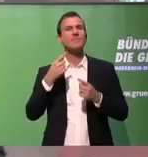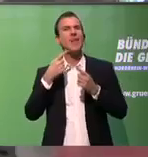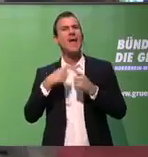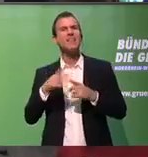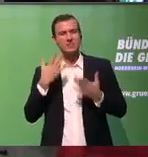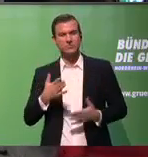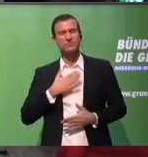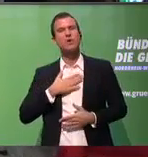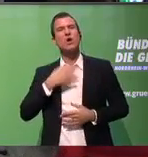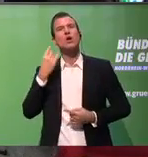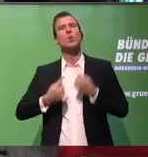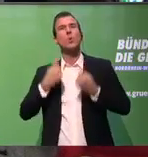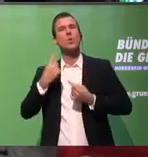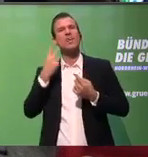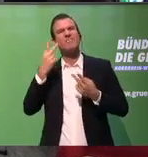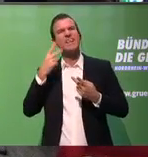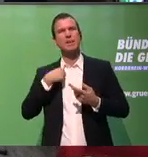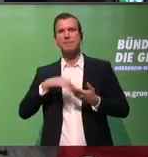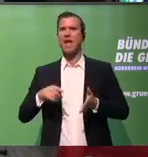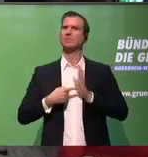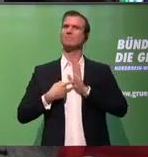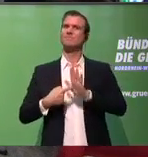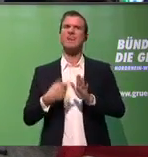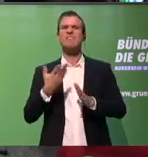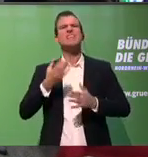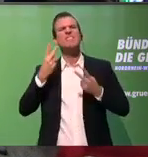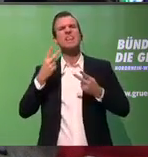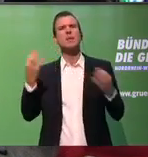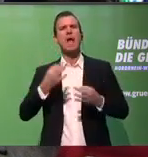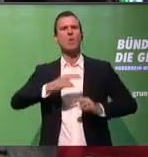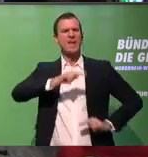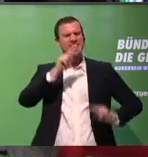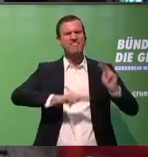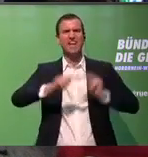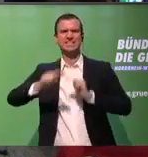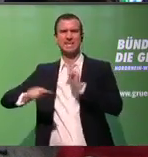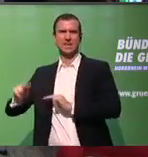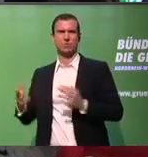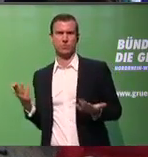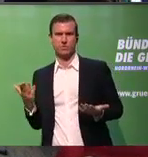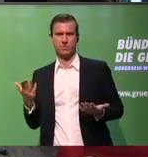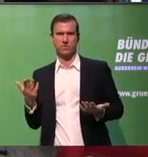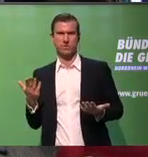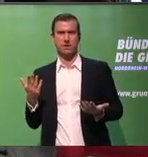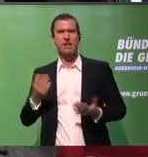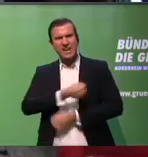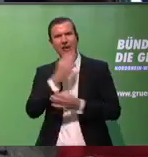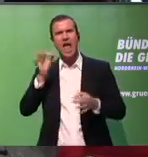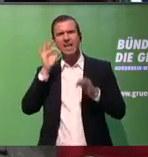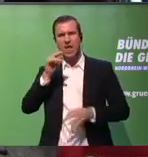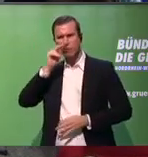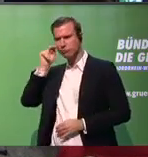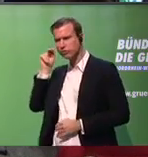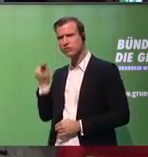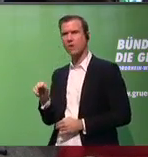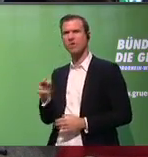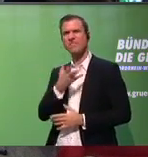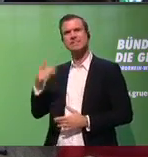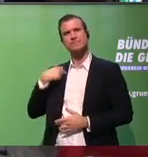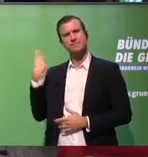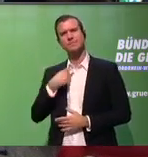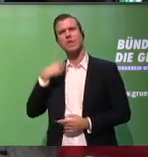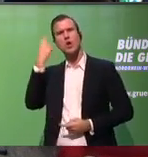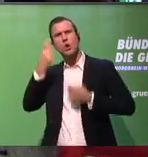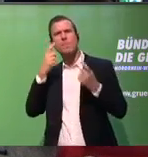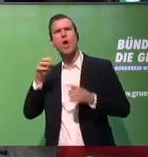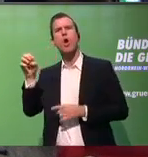uns Grüne abheben muss, ist die Möglichkeit zu differenzieren, detailliert zu betrachten und hinzuschauen und uns damit zu beschäftigen, wie